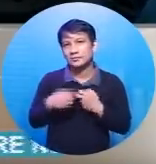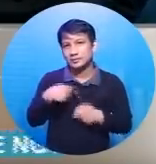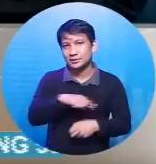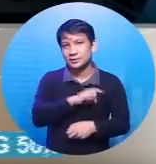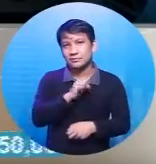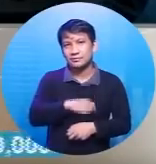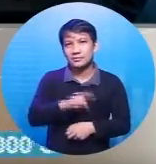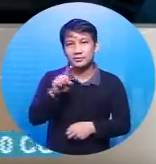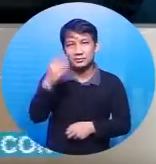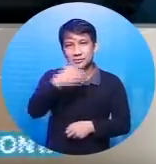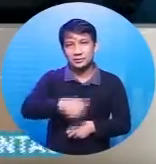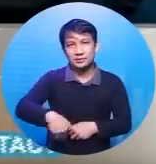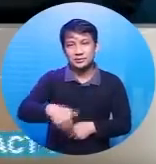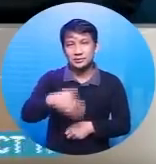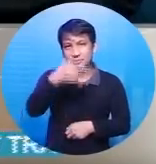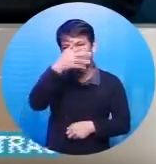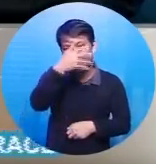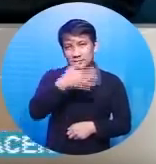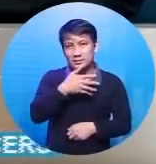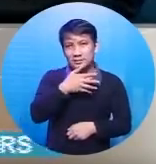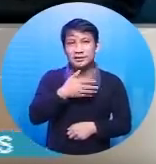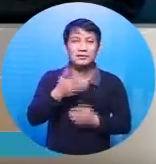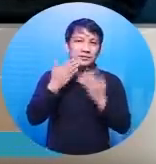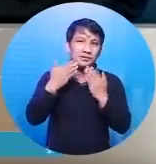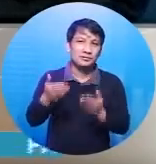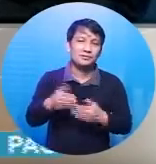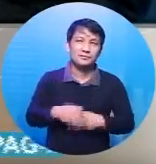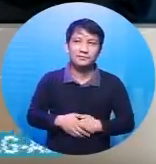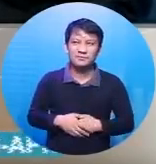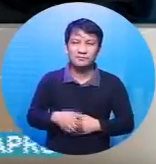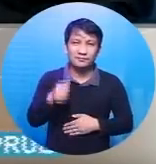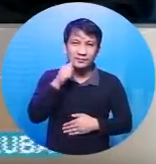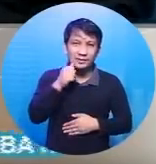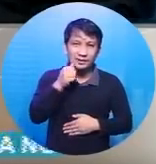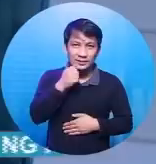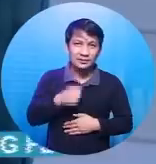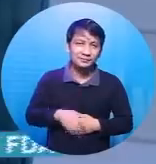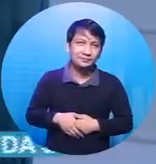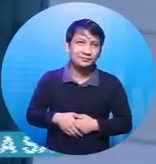isang single mother. Thank you, Sir Rafi. Okay, Angelica?